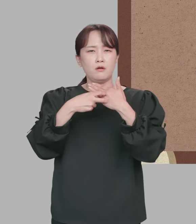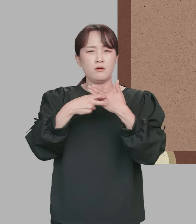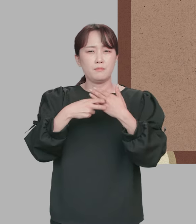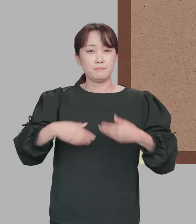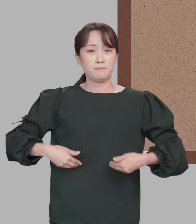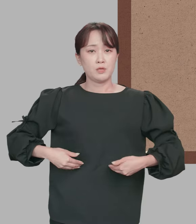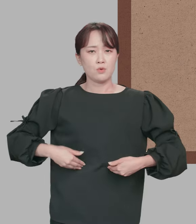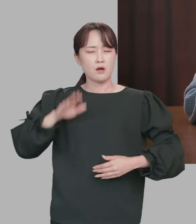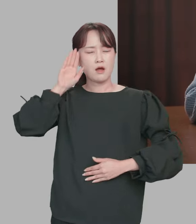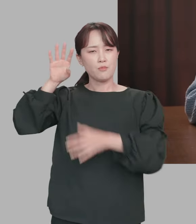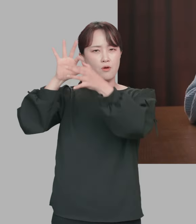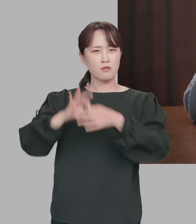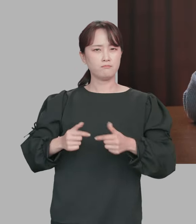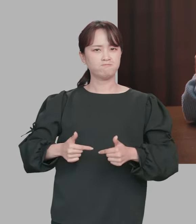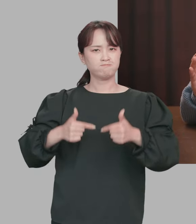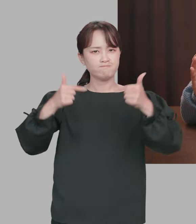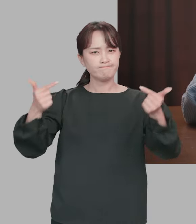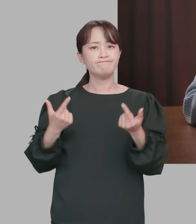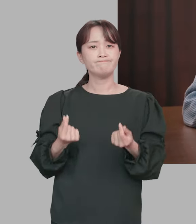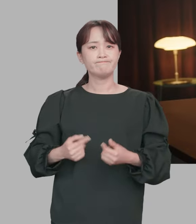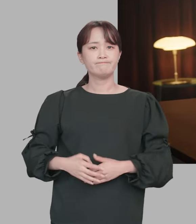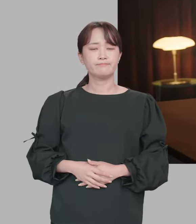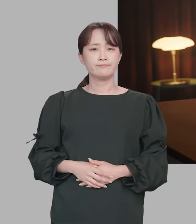지속적으로 늘어날 것이라는 것이 충분히 예측되죠.